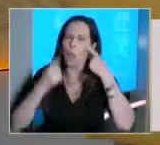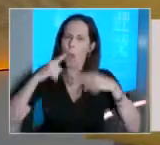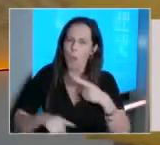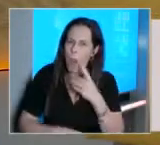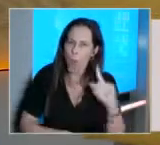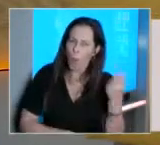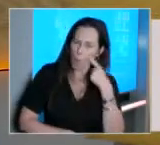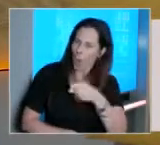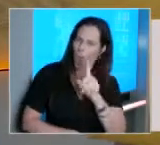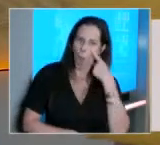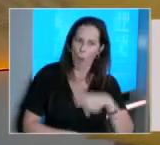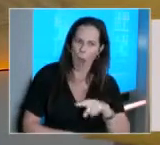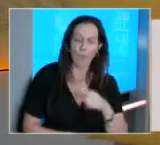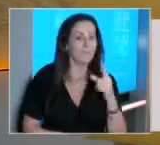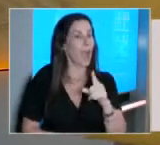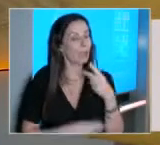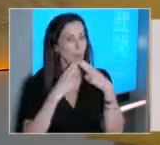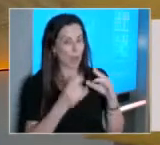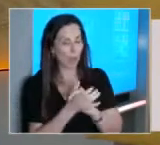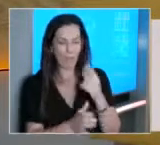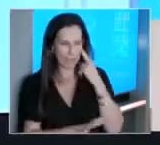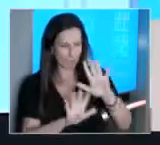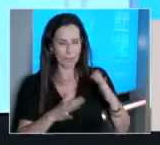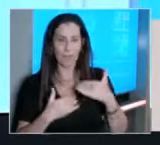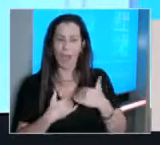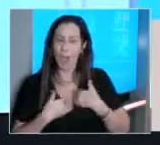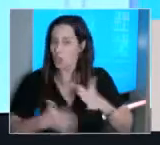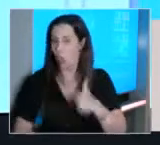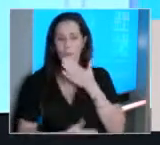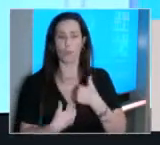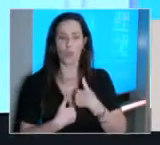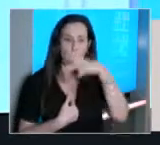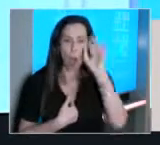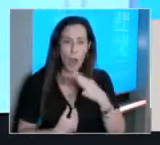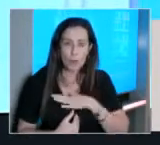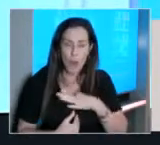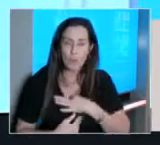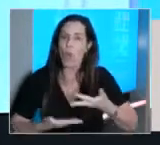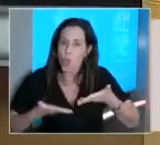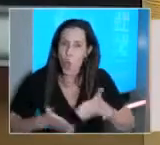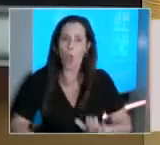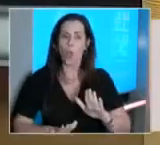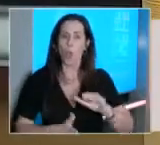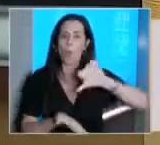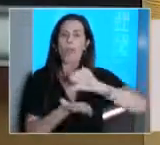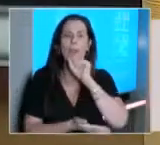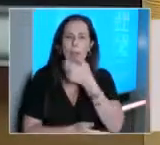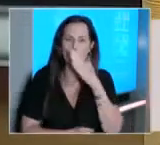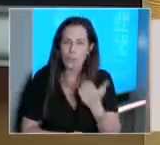למה רבקה לא בוכה? ואז רבקה אומרת לה, תקשיבי, אני ילידת ירושלים, ההורים שלי ילידי העיר העתיקה,